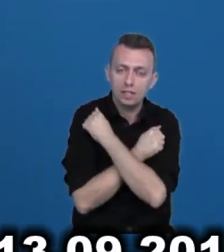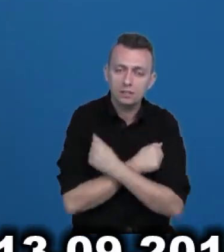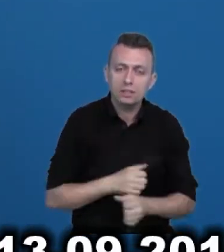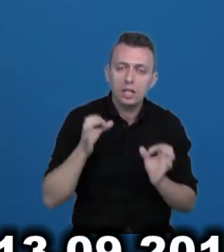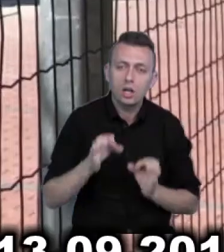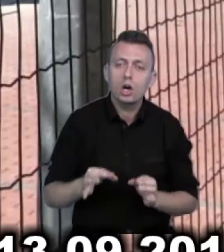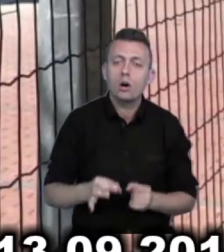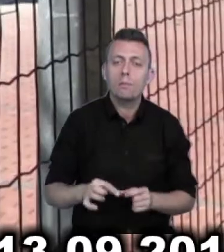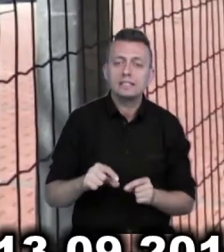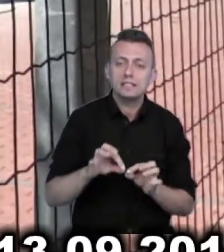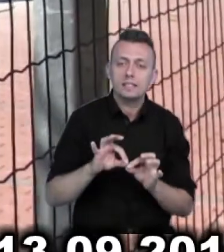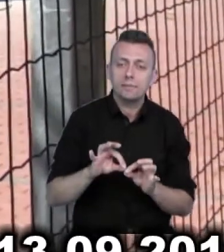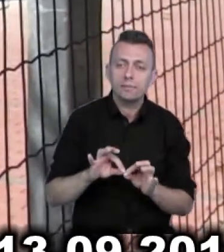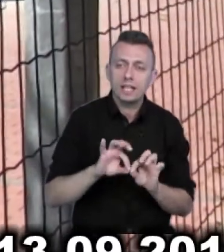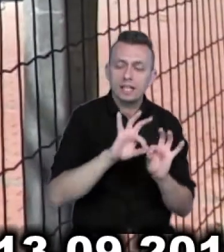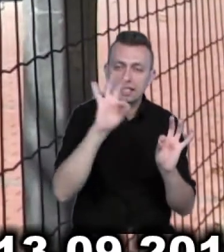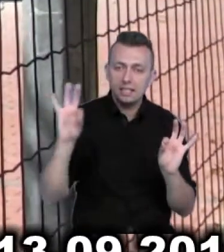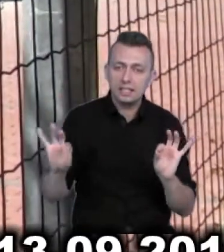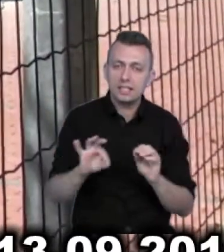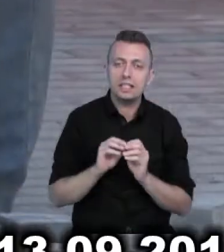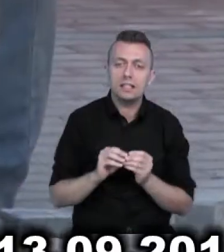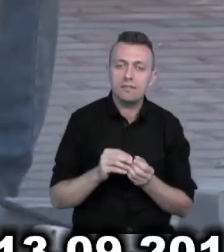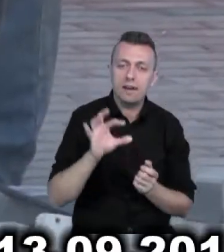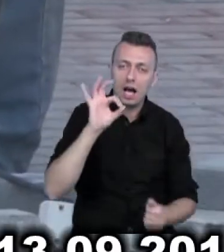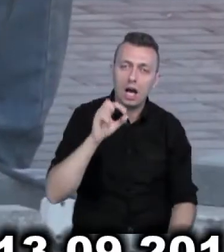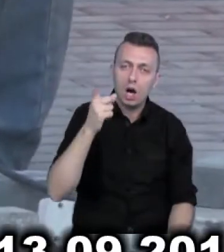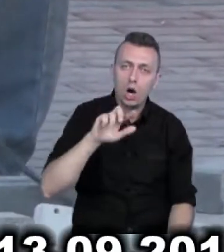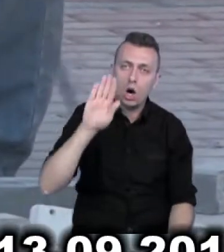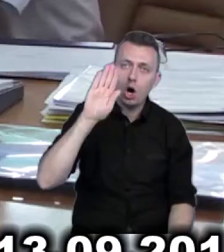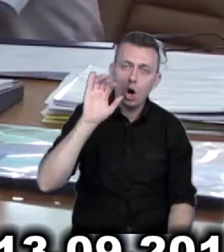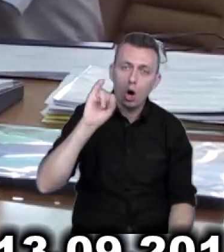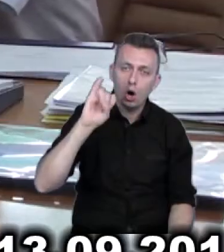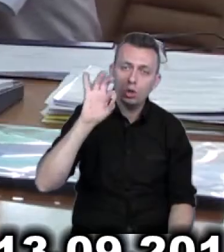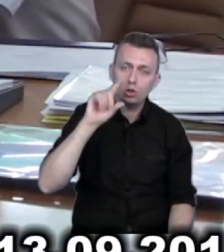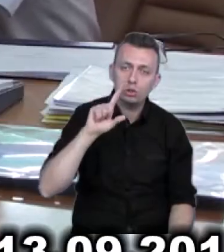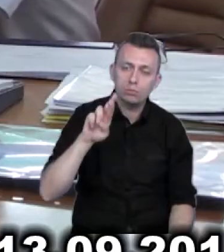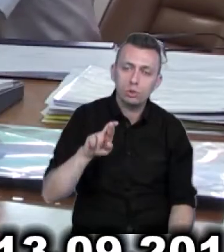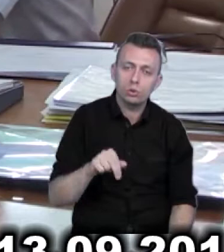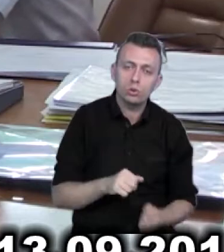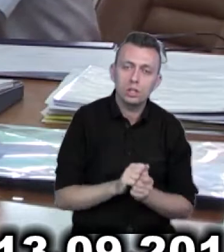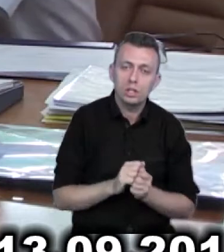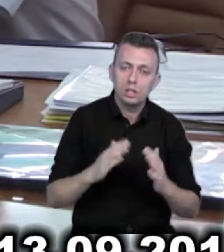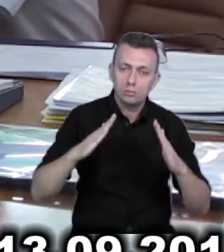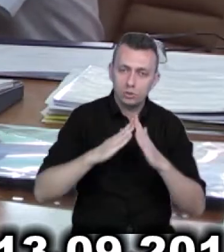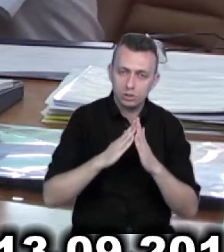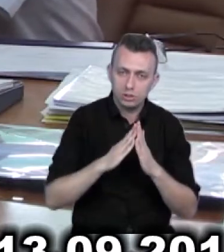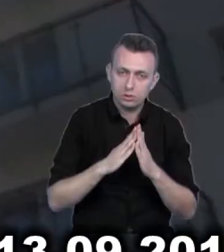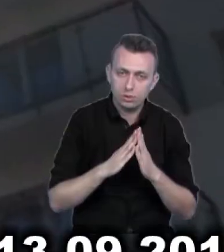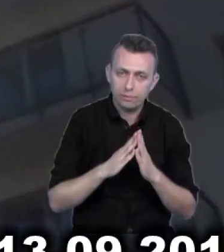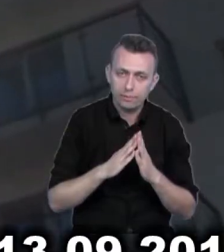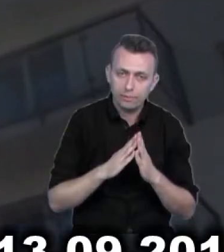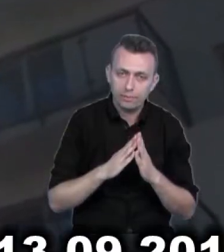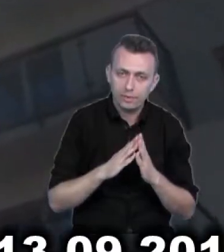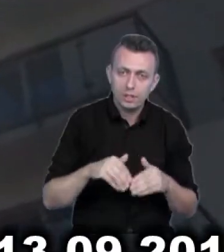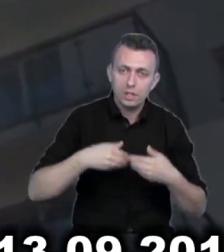odbiór budynku. Prace nad nowym blokiem przy ulicy Kochanowskiego dobiegły już końca. Nad ich przebiegiem czuwał Zarząd Nieruchomości Miejskich,